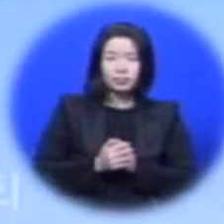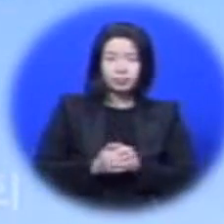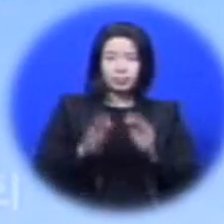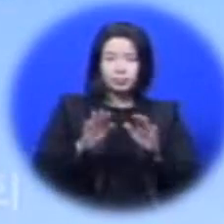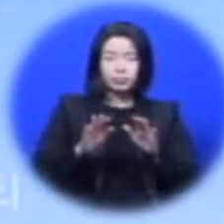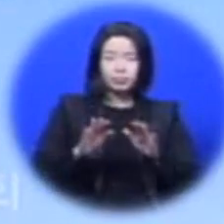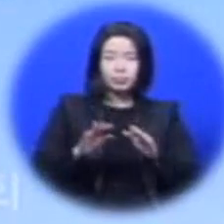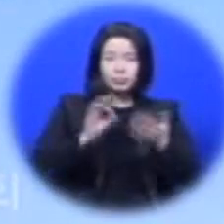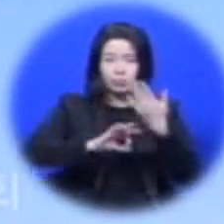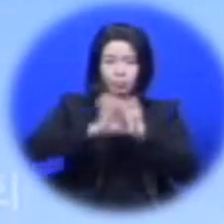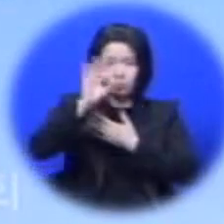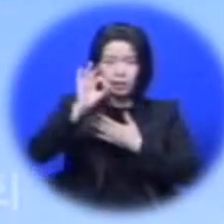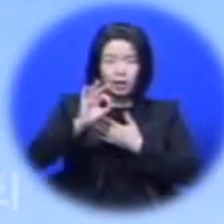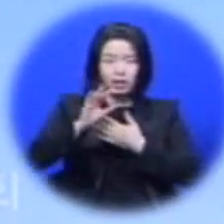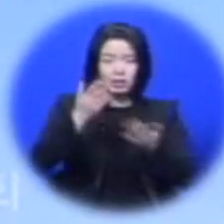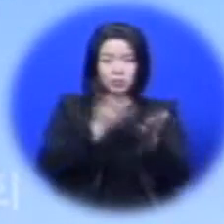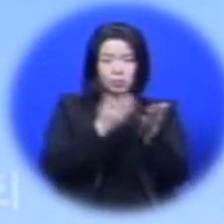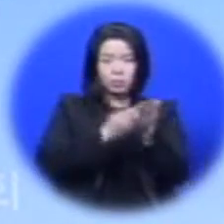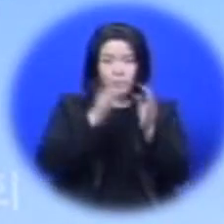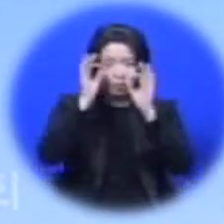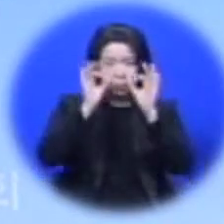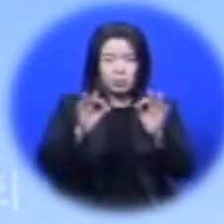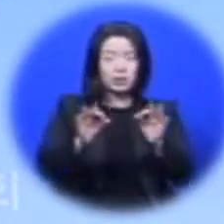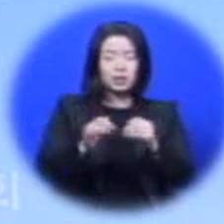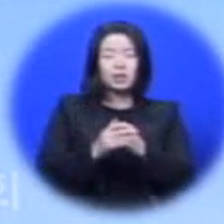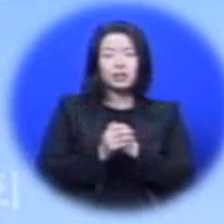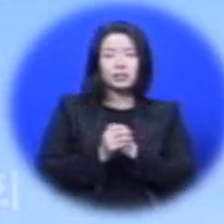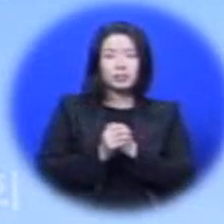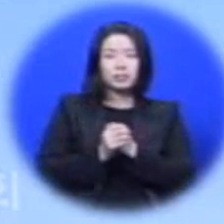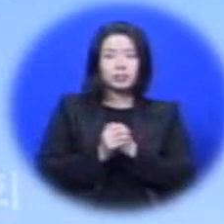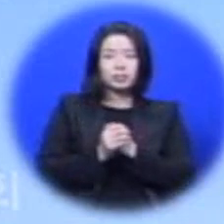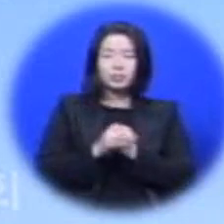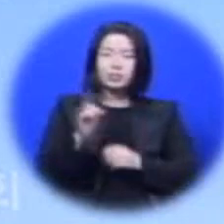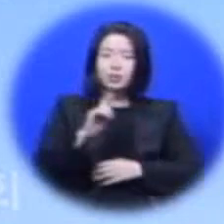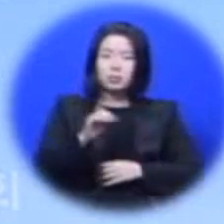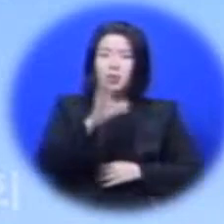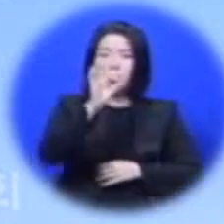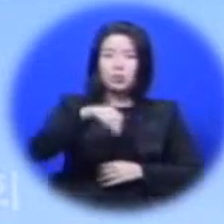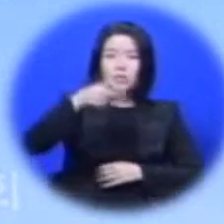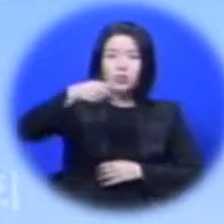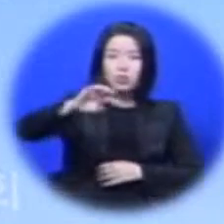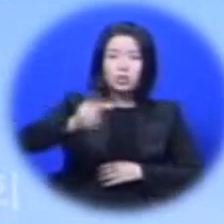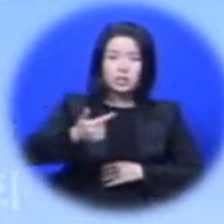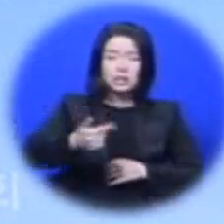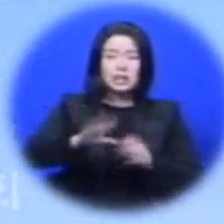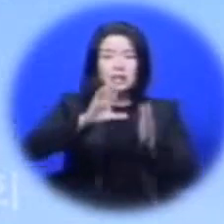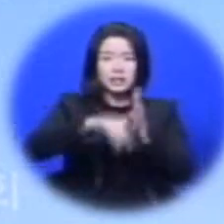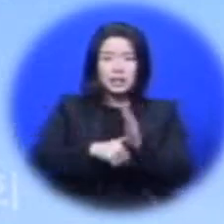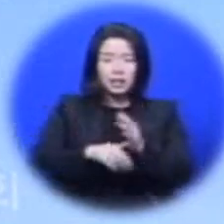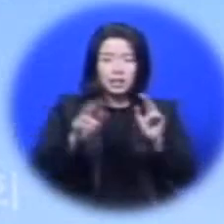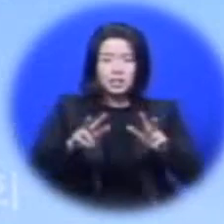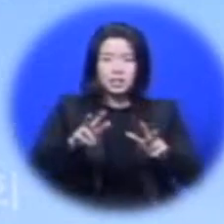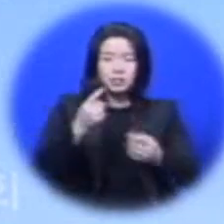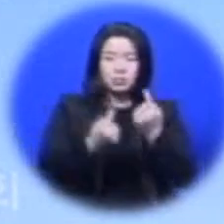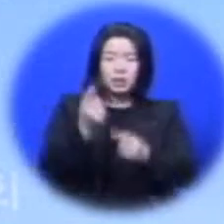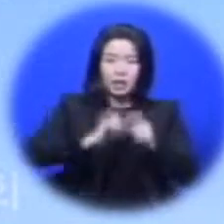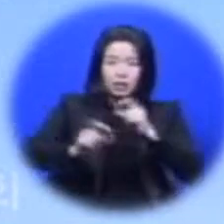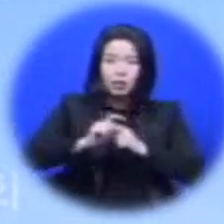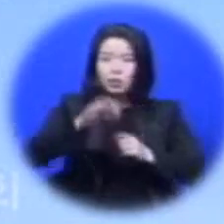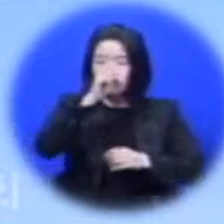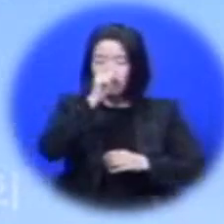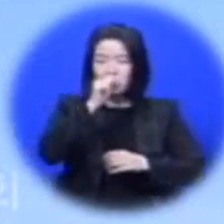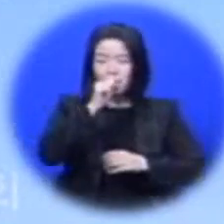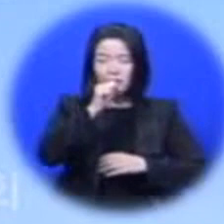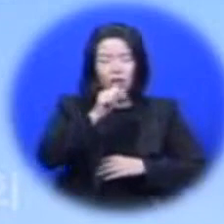오늘 아침에 뉴스를 보니까 뭐 유신시대가 지금보다 더 나았다.